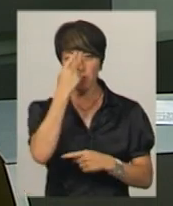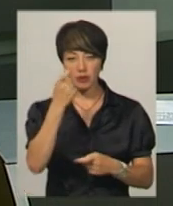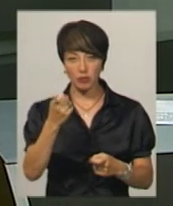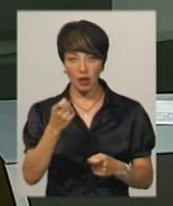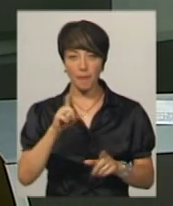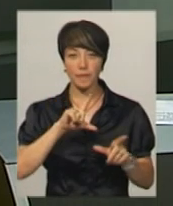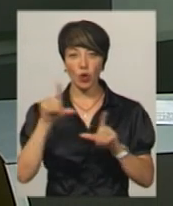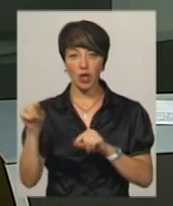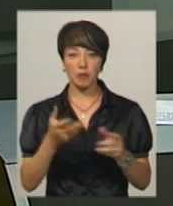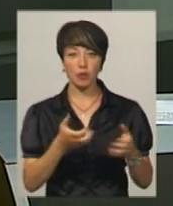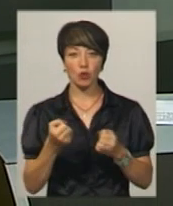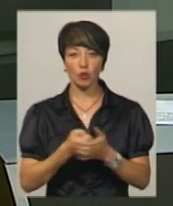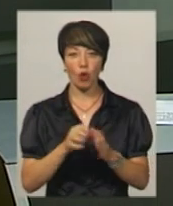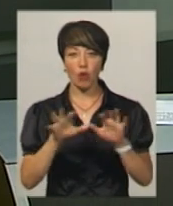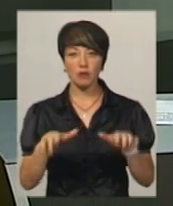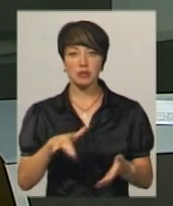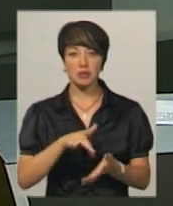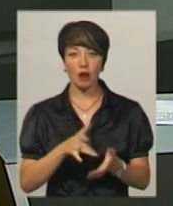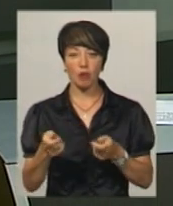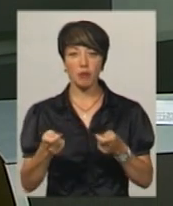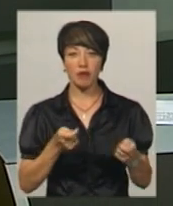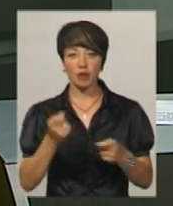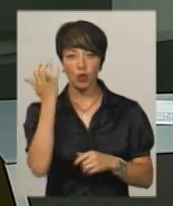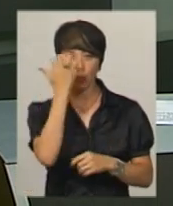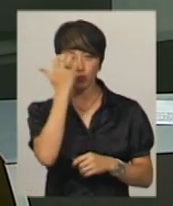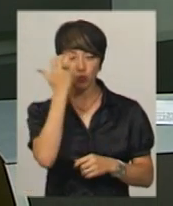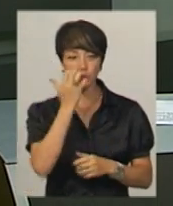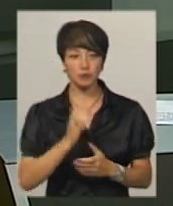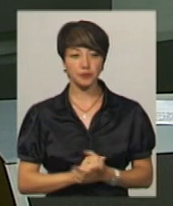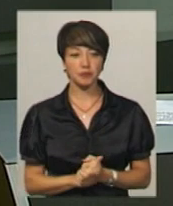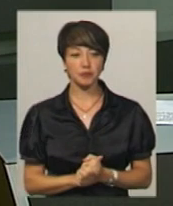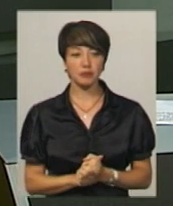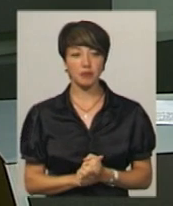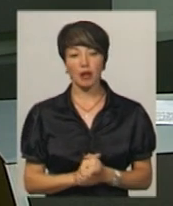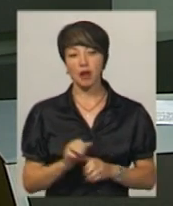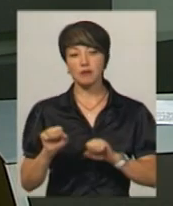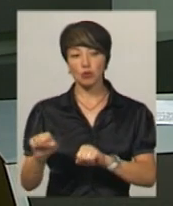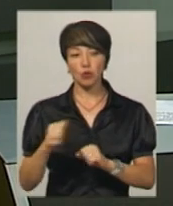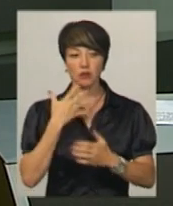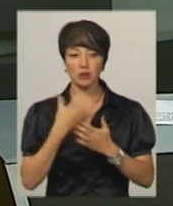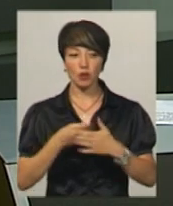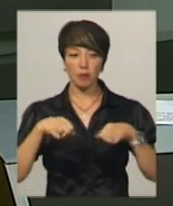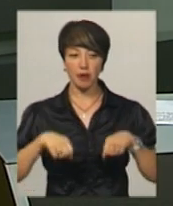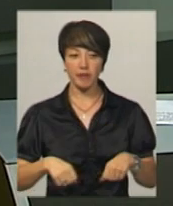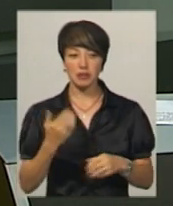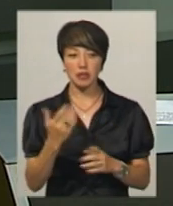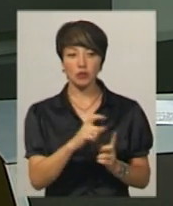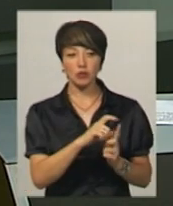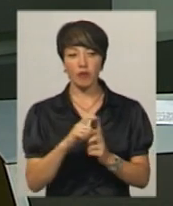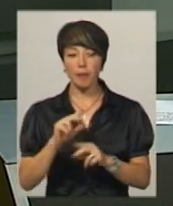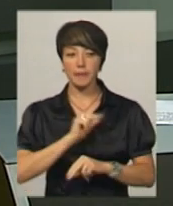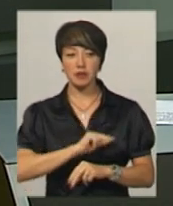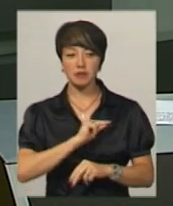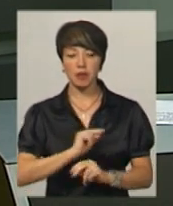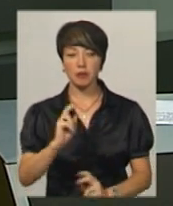повідомляє, поїхали на прийом до голови Центрального правління УТОС Владислава Більчича відстоювати свої права. За її словами,